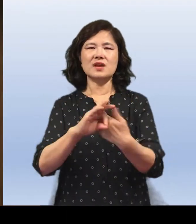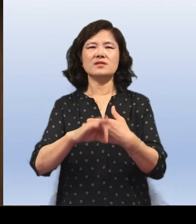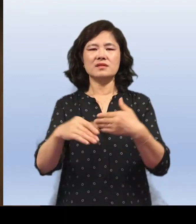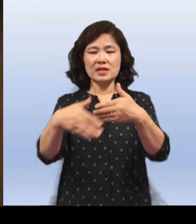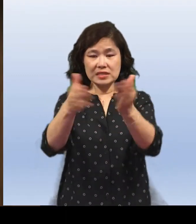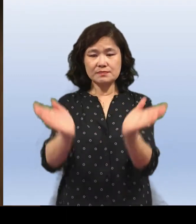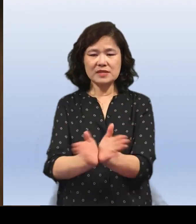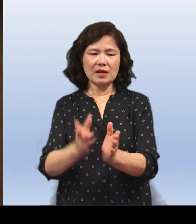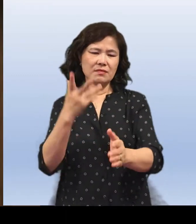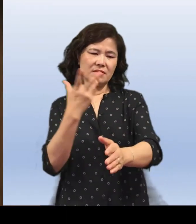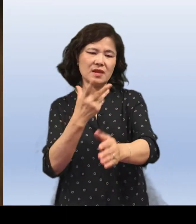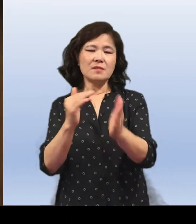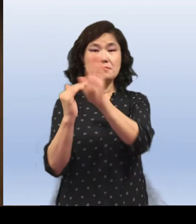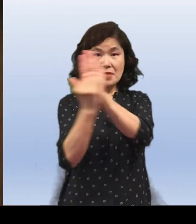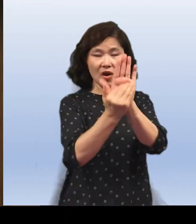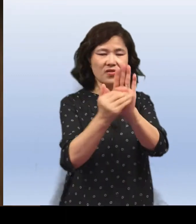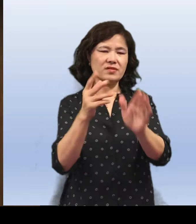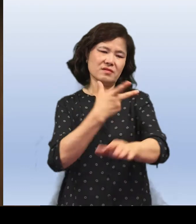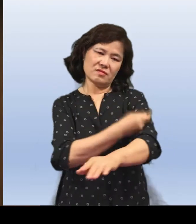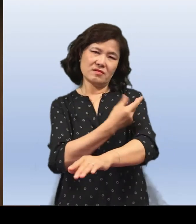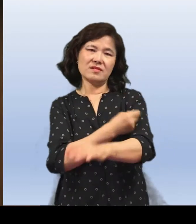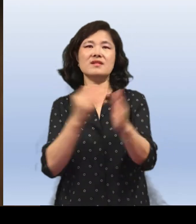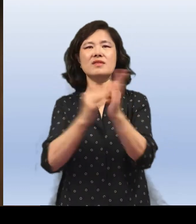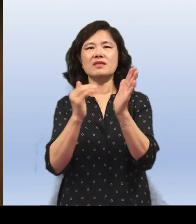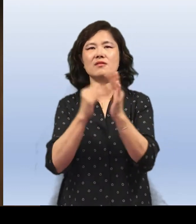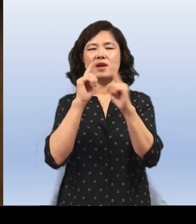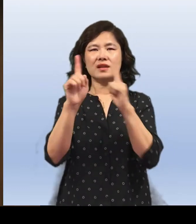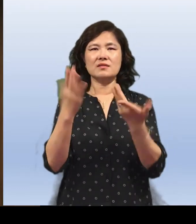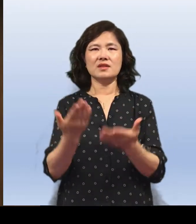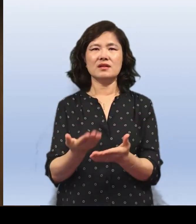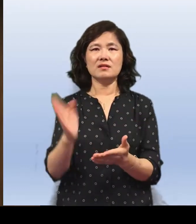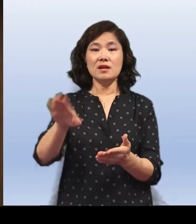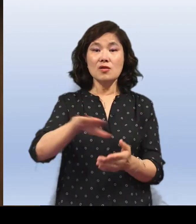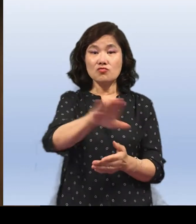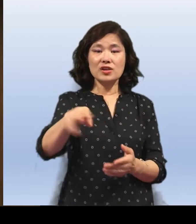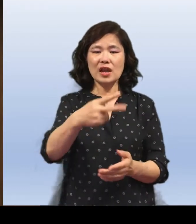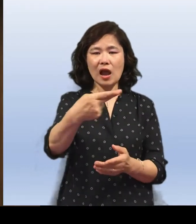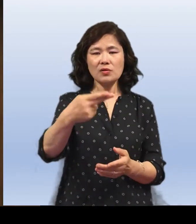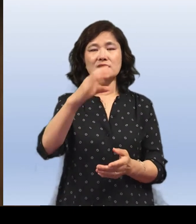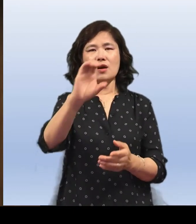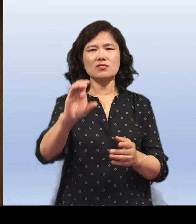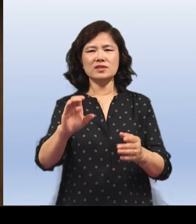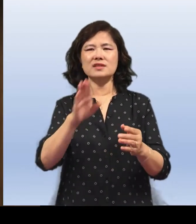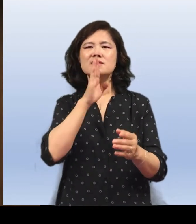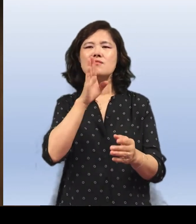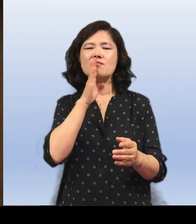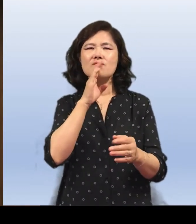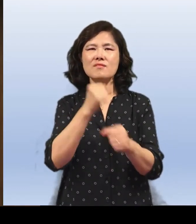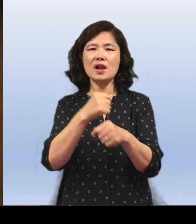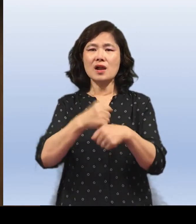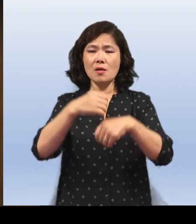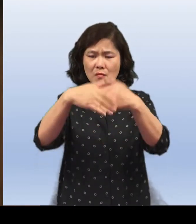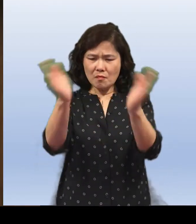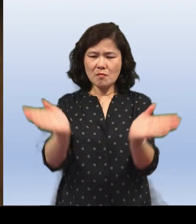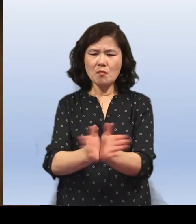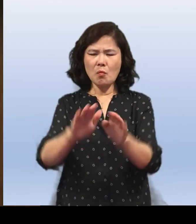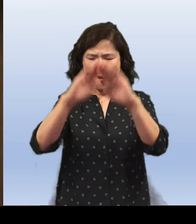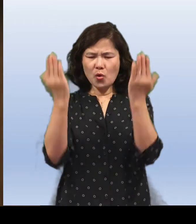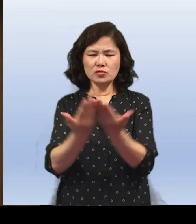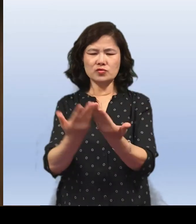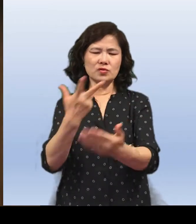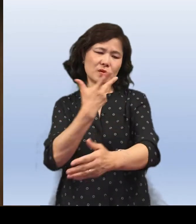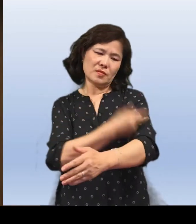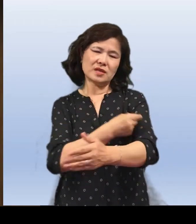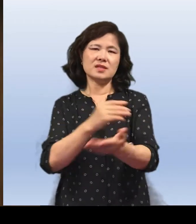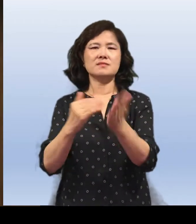집단 면역에 가깝다라고 얘기를 하는데요. 어떻게 보면 저희가 있는 이 하우드 카운티는 사실은 거의 이제 집단 면역에 근접해 있는